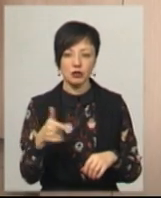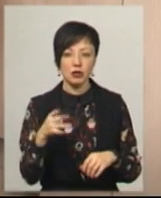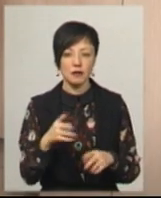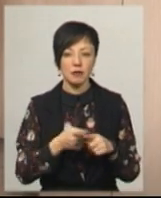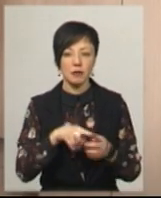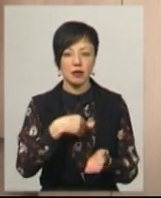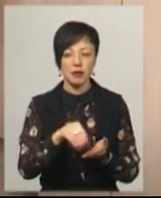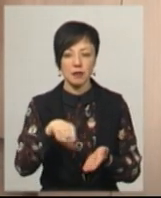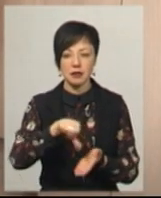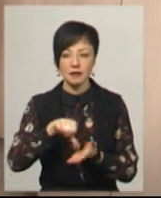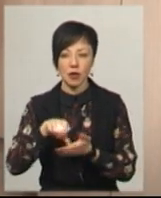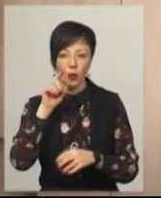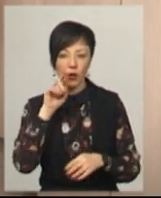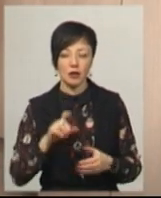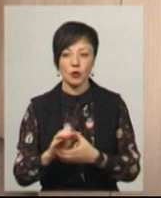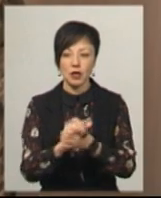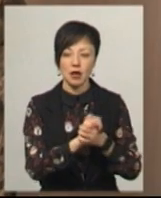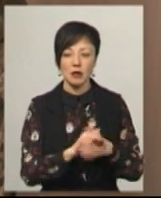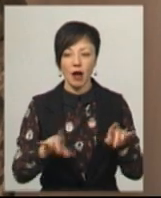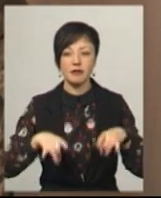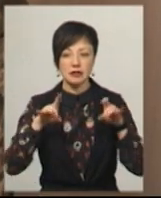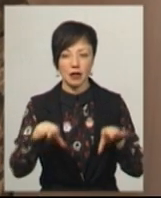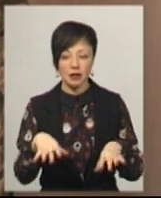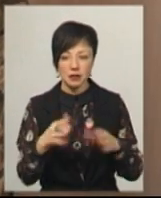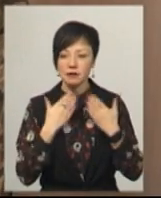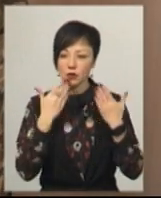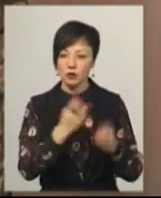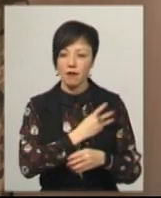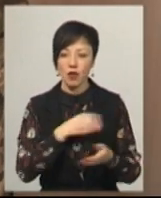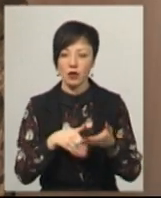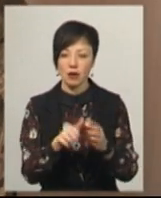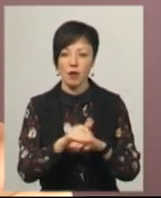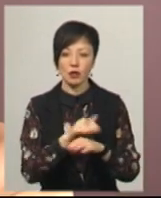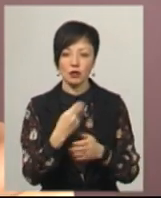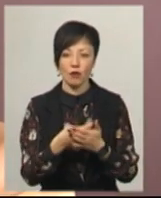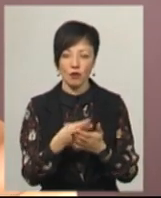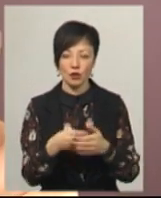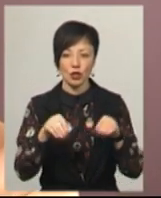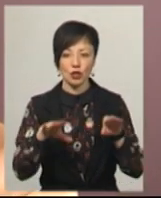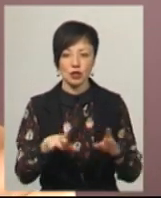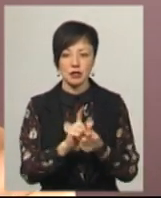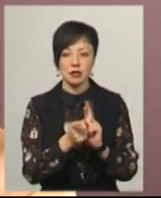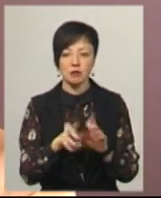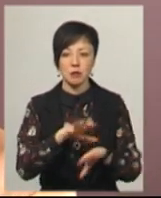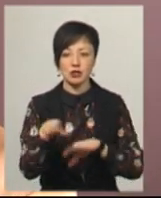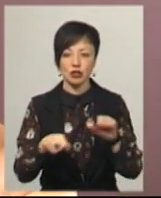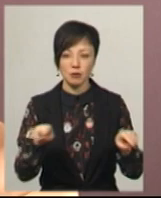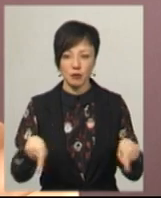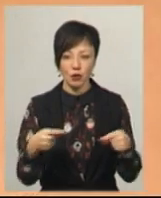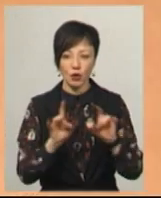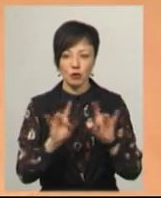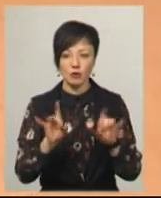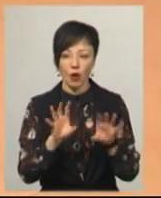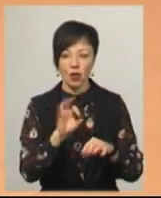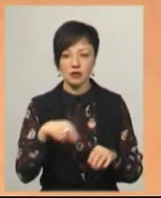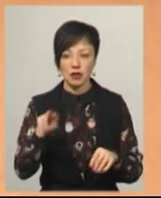Олександру придбали представники української діаспори з Австралії. До них звернулися волонтери благодійного фонду. Рішення стати масажистом-реабілітологом, розповідає